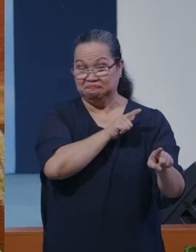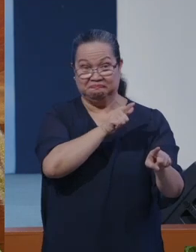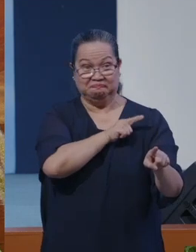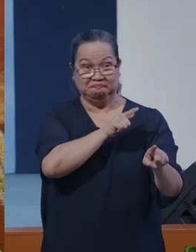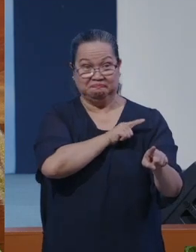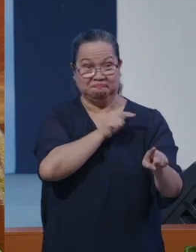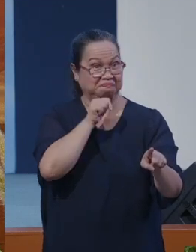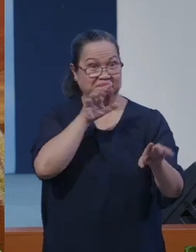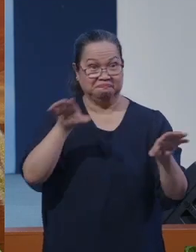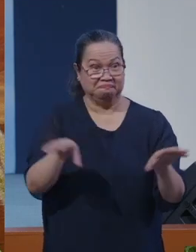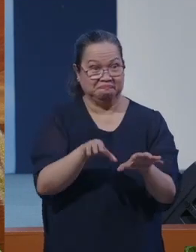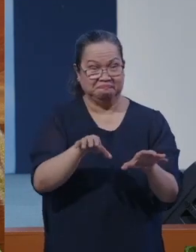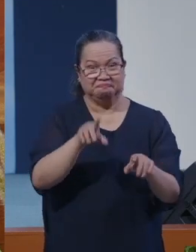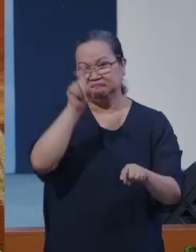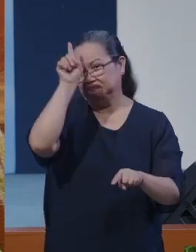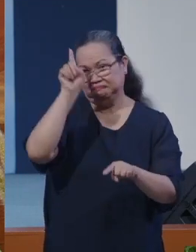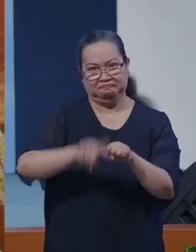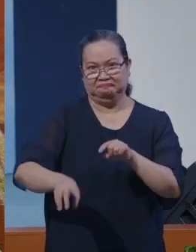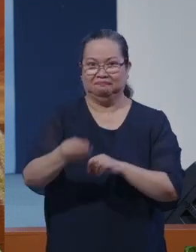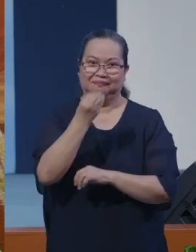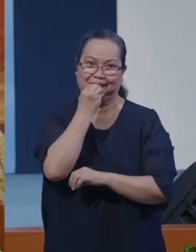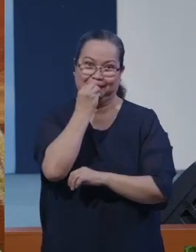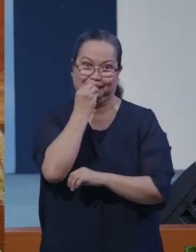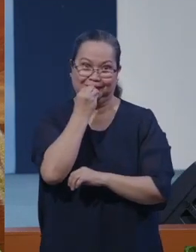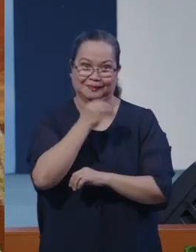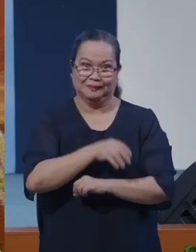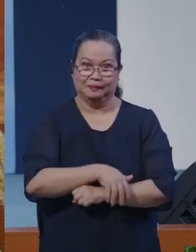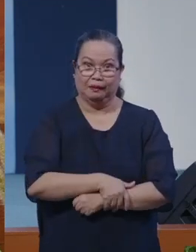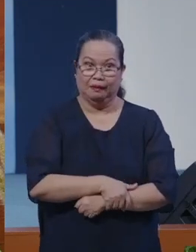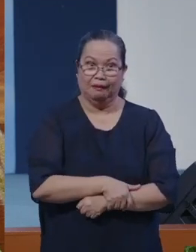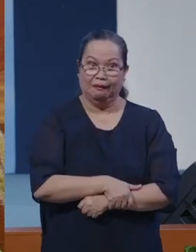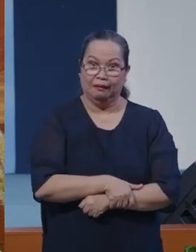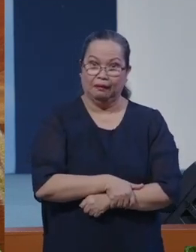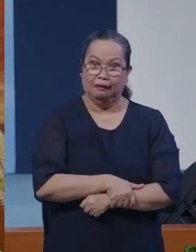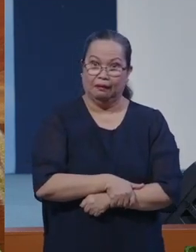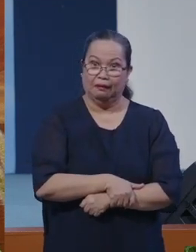work, let him not eat."